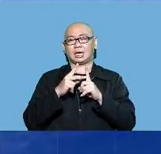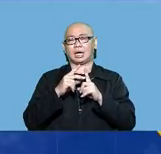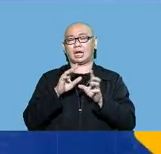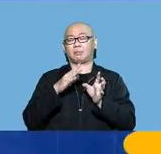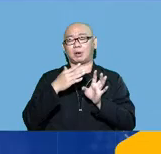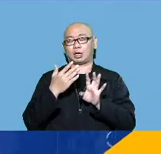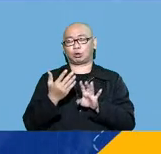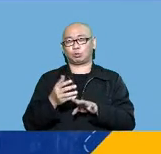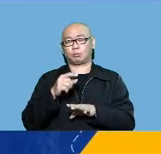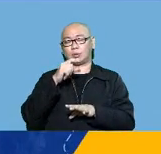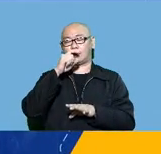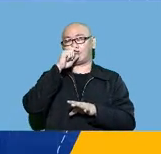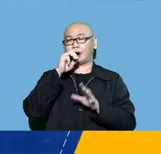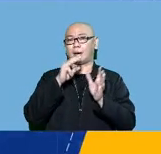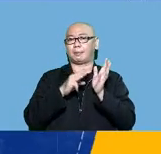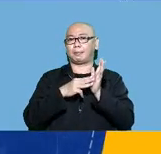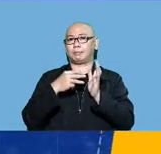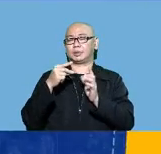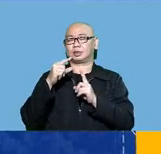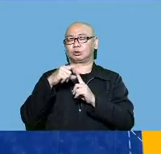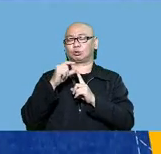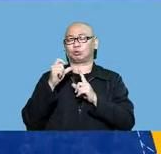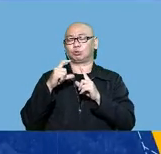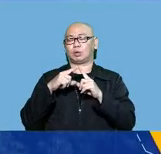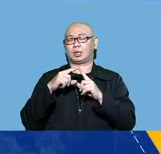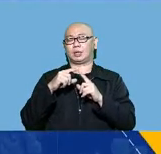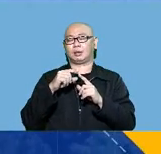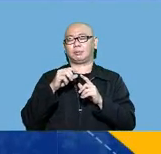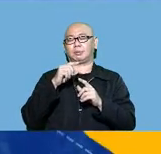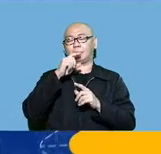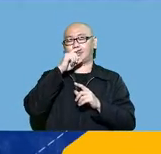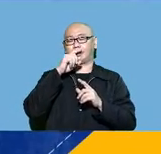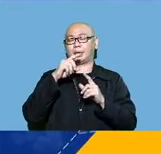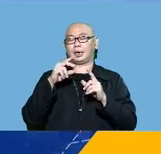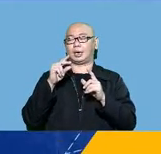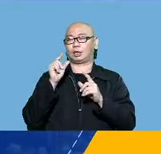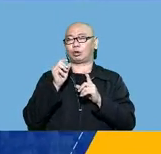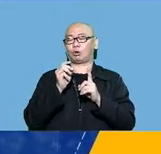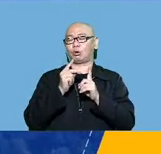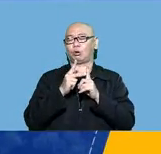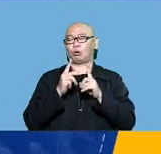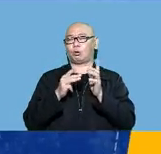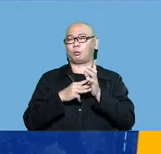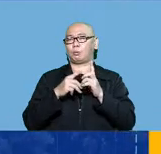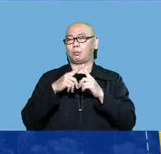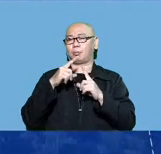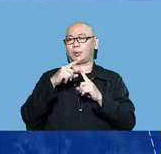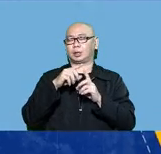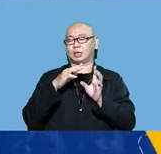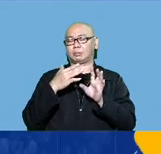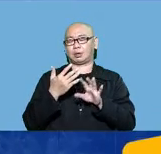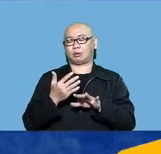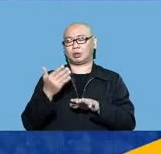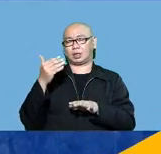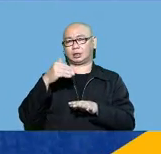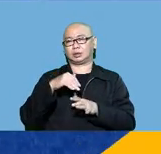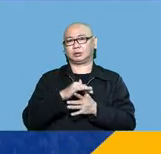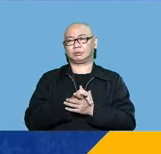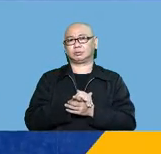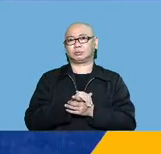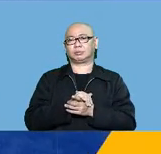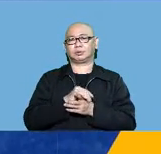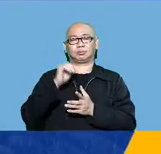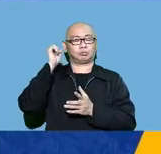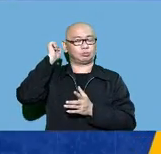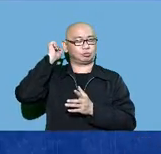Bapak Mertua, Bapak Rohmat almarhum yang hadir bersama kita, Ibu Mertua, Bu Mintasih, mohon berdiri,